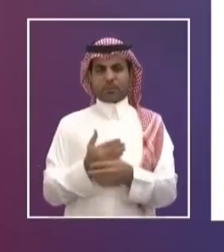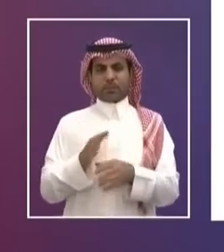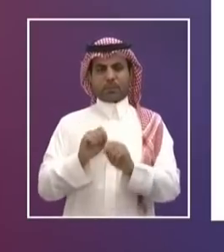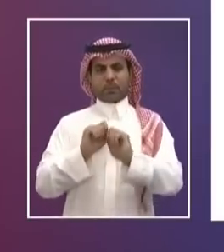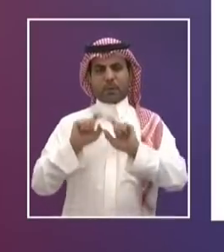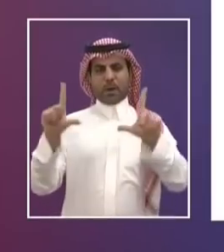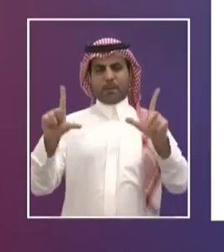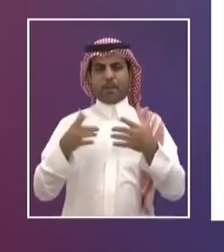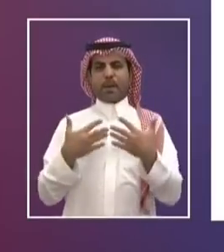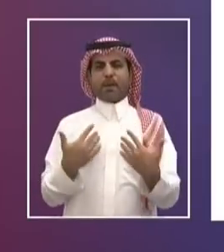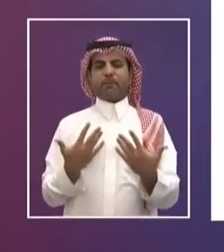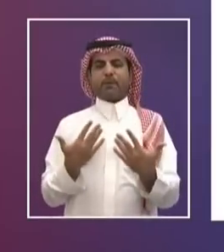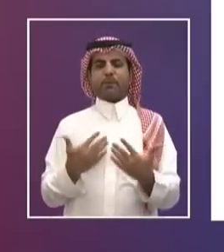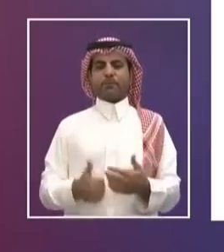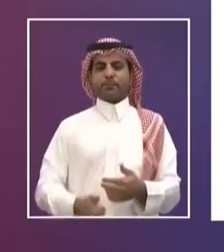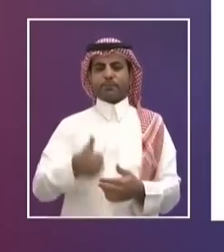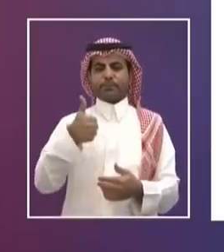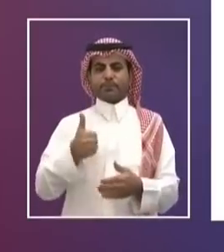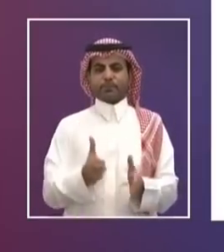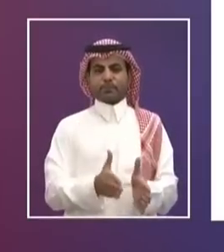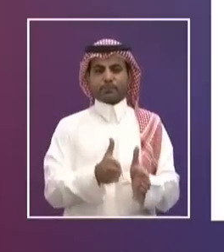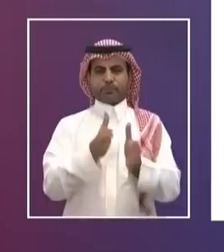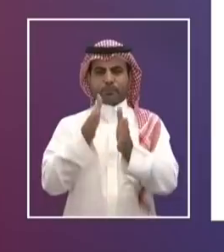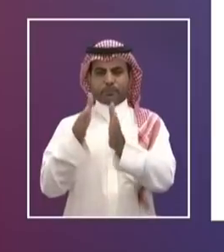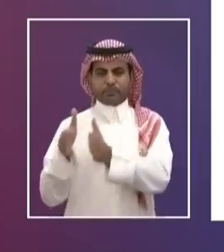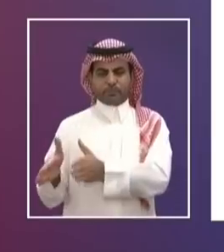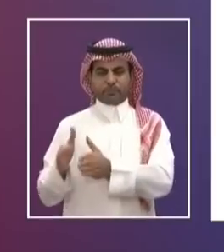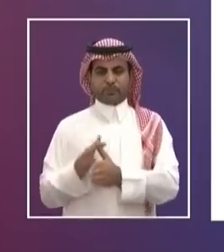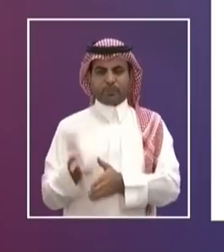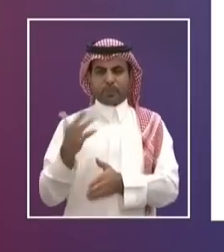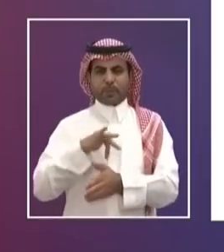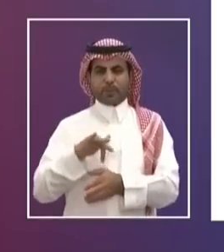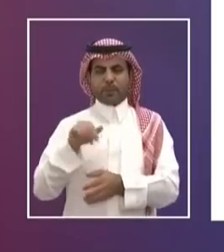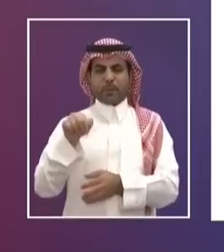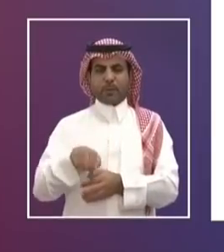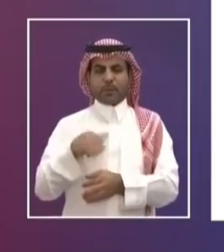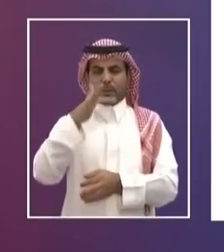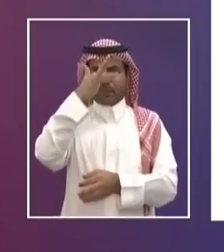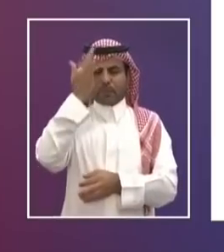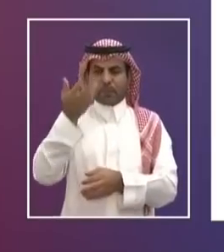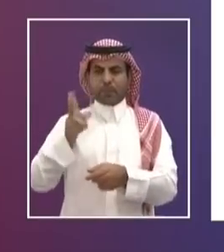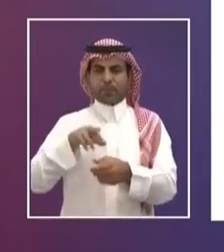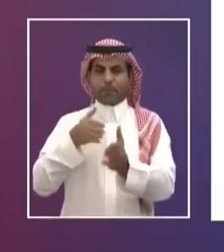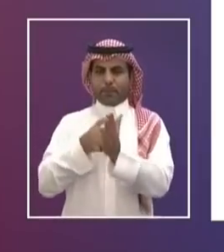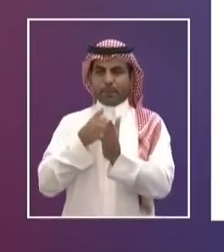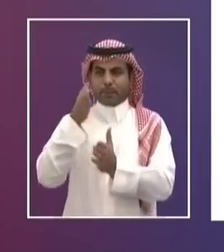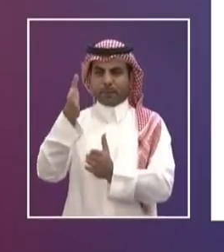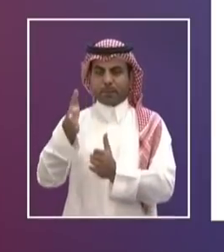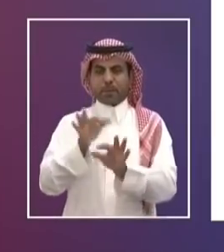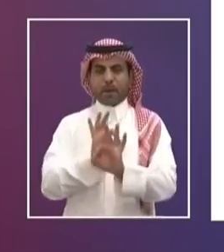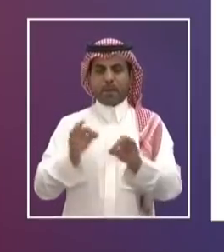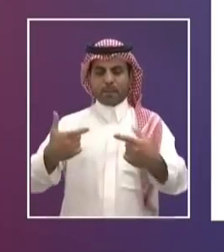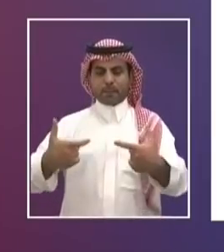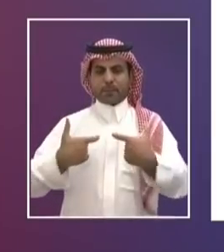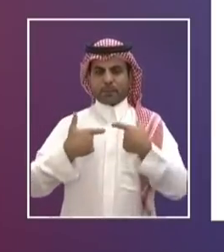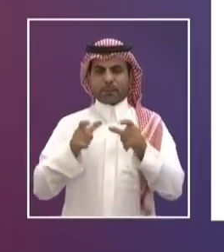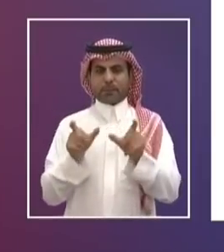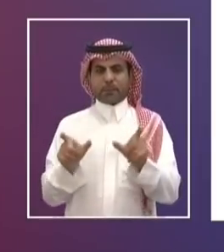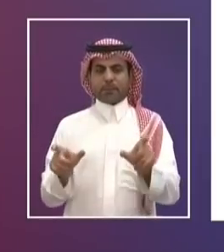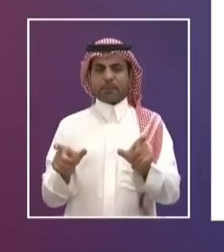أصبح التواصل أسرع. إن اضطروا إلى الذهاب إليهم، أتمنى أن يكون الاحترازات